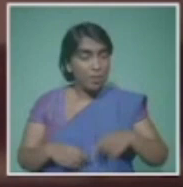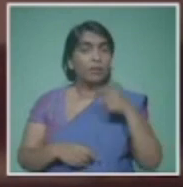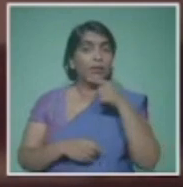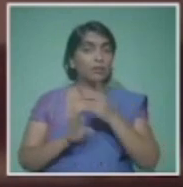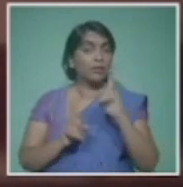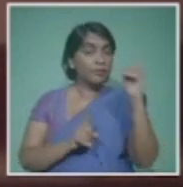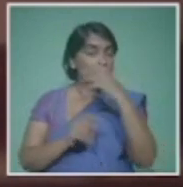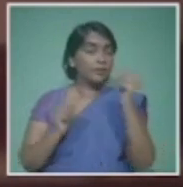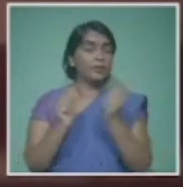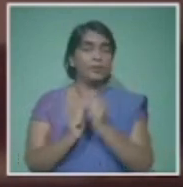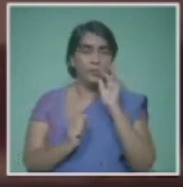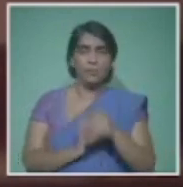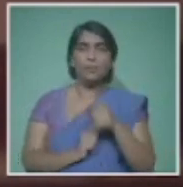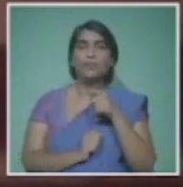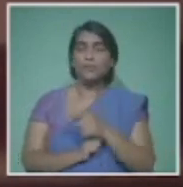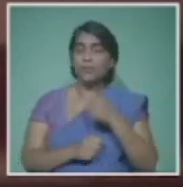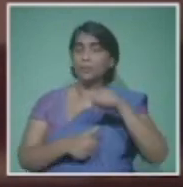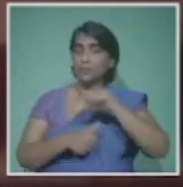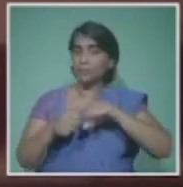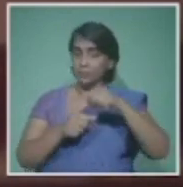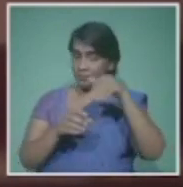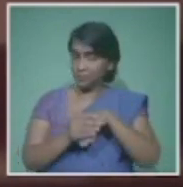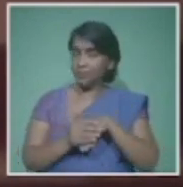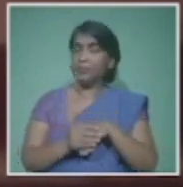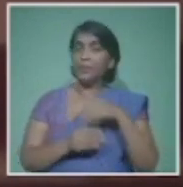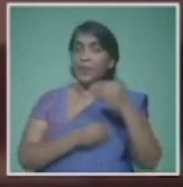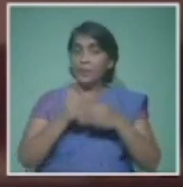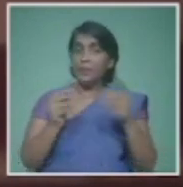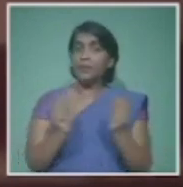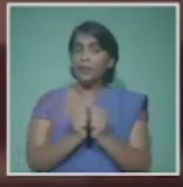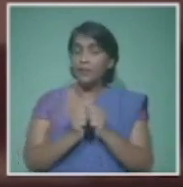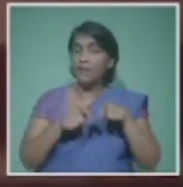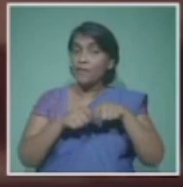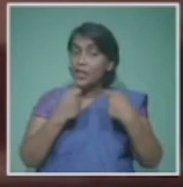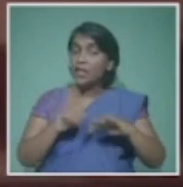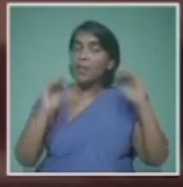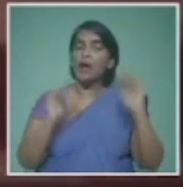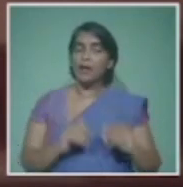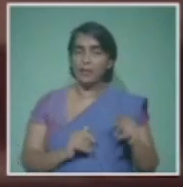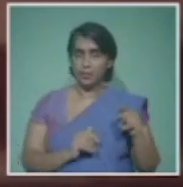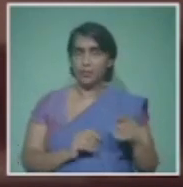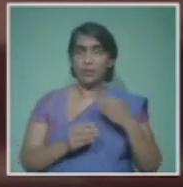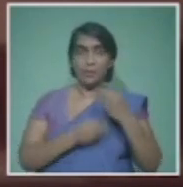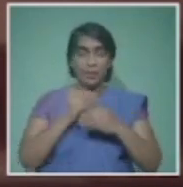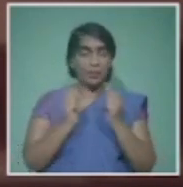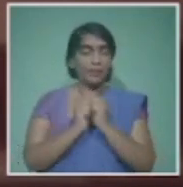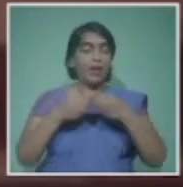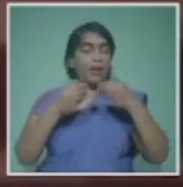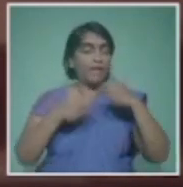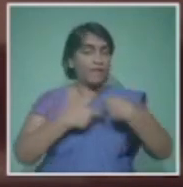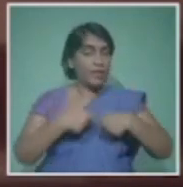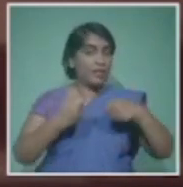sila islam kerando ne me ayatna vala nispadan piribaya adukar gando nispadan piribaya adukar